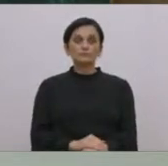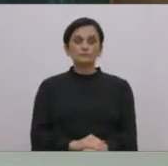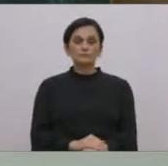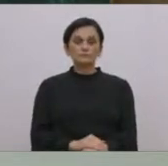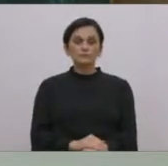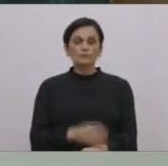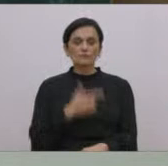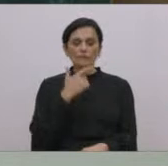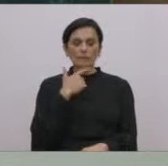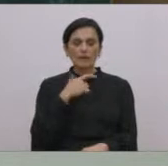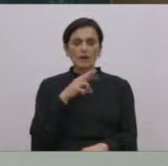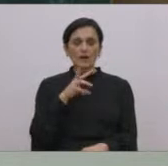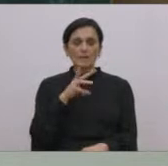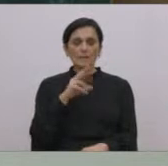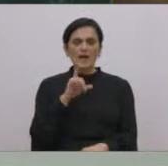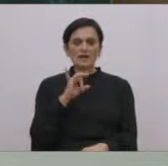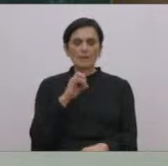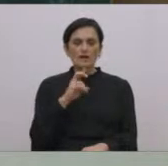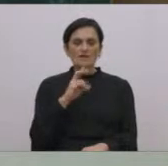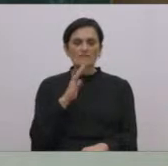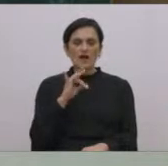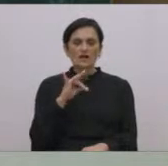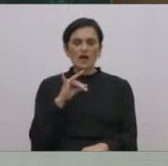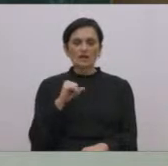Ai tot nume erab cu araia.